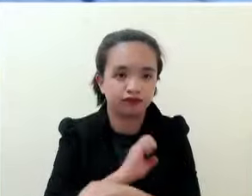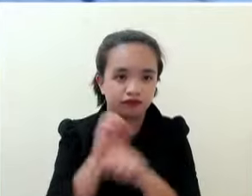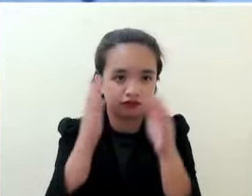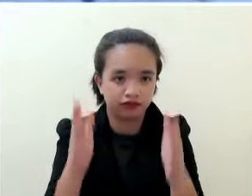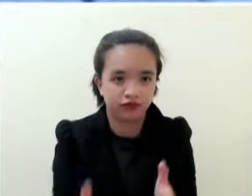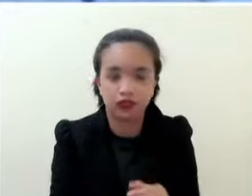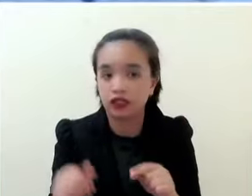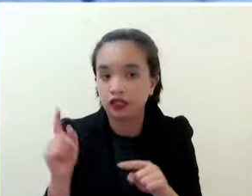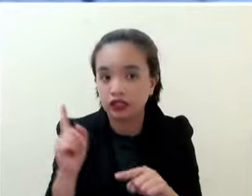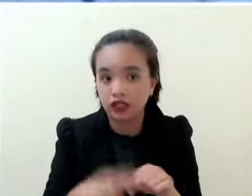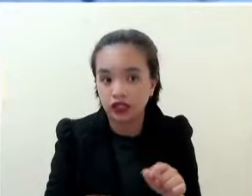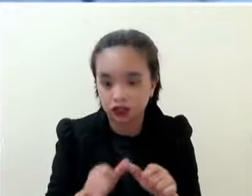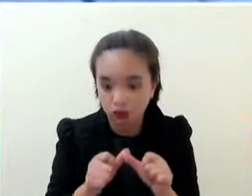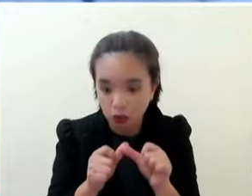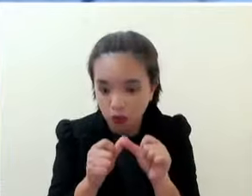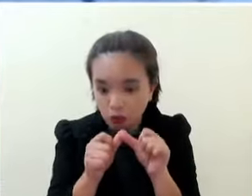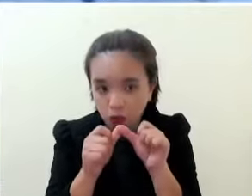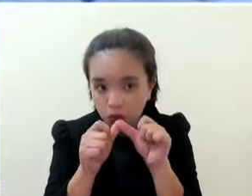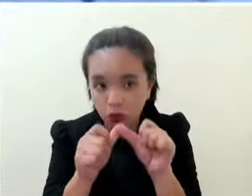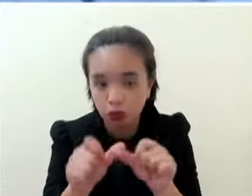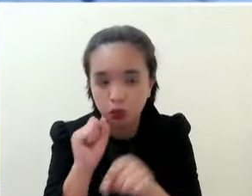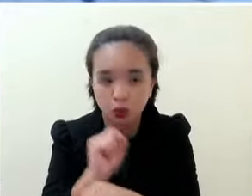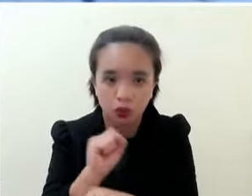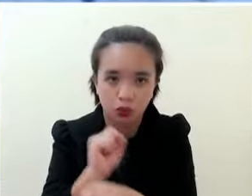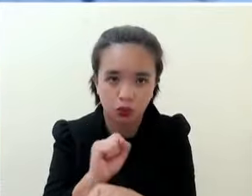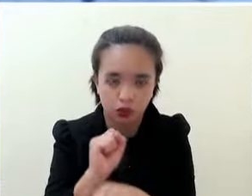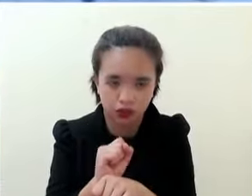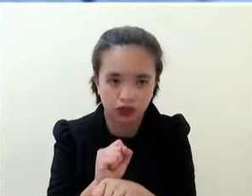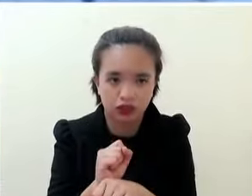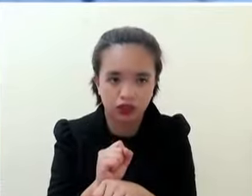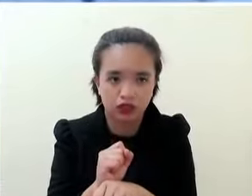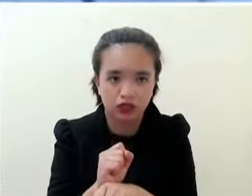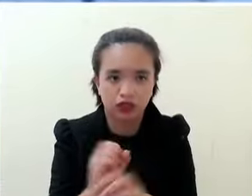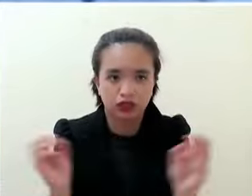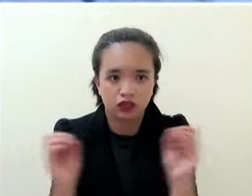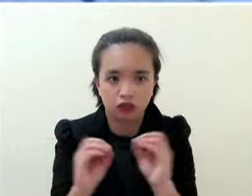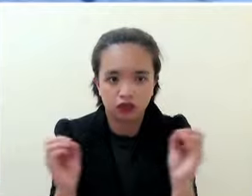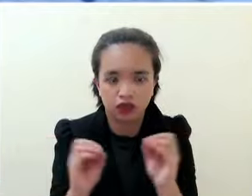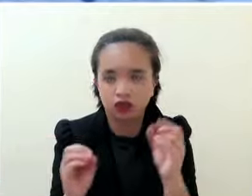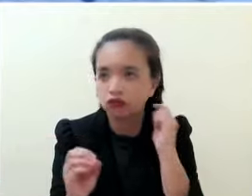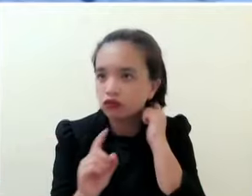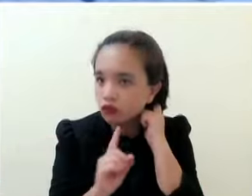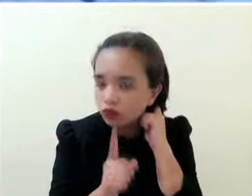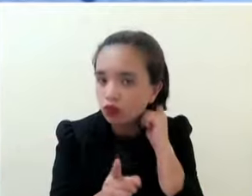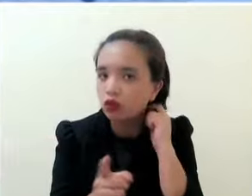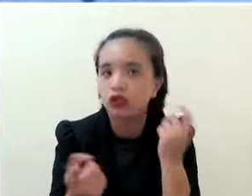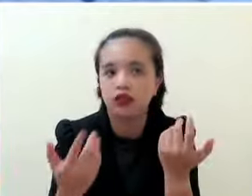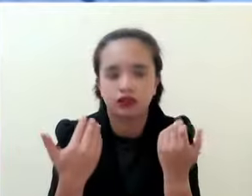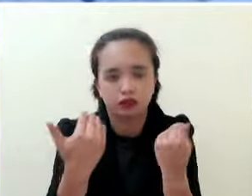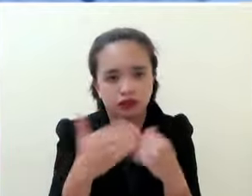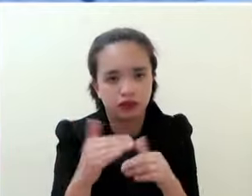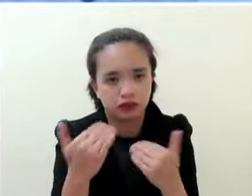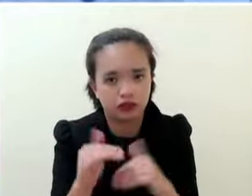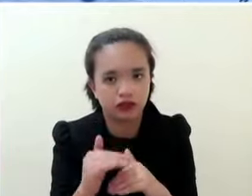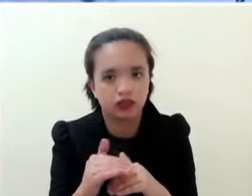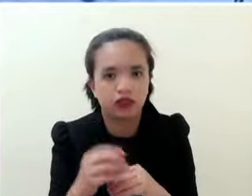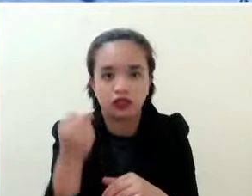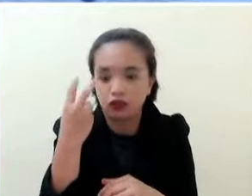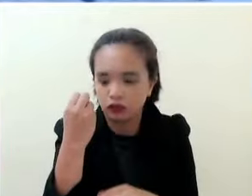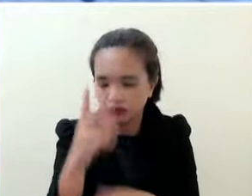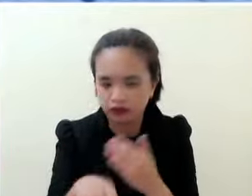pwede yung dere-derechong nagtatrabaho ang mga na walang pahinga. No? Talagang we limited it to 12